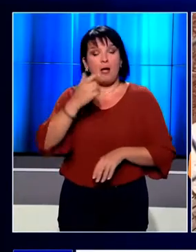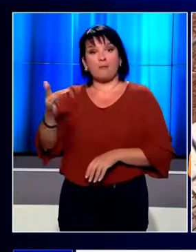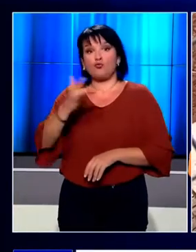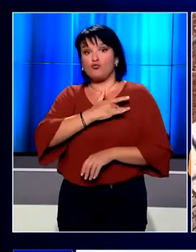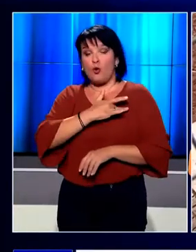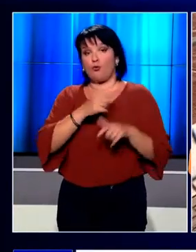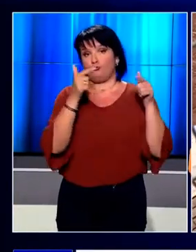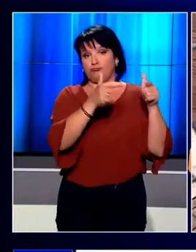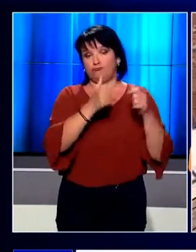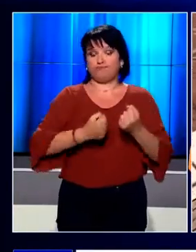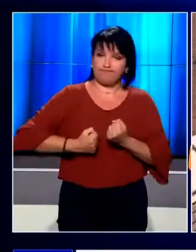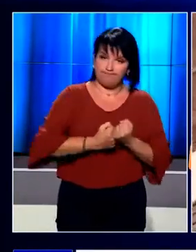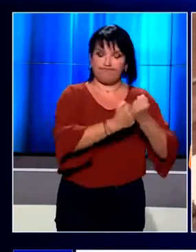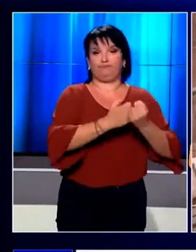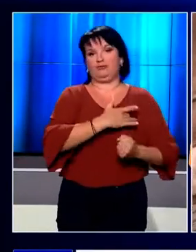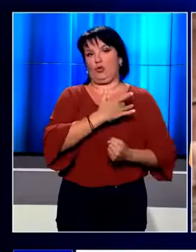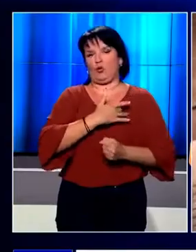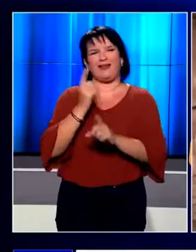Υπότιτλοι AUTHORWAVE